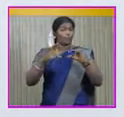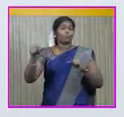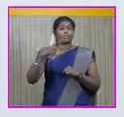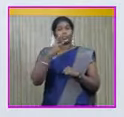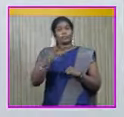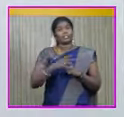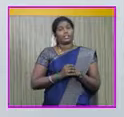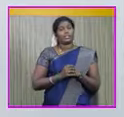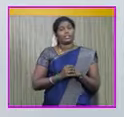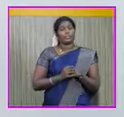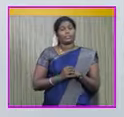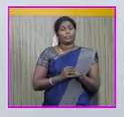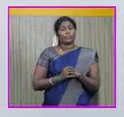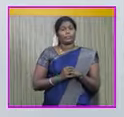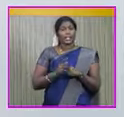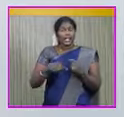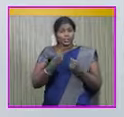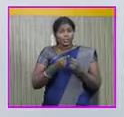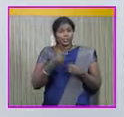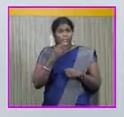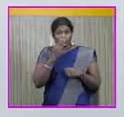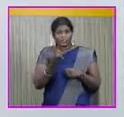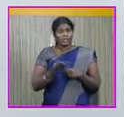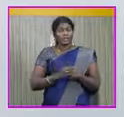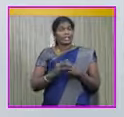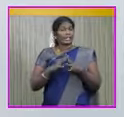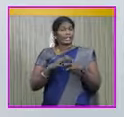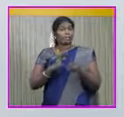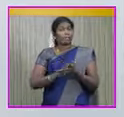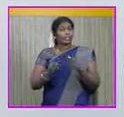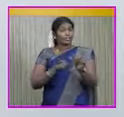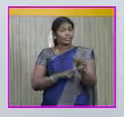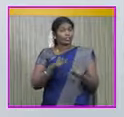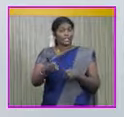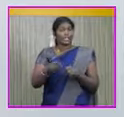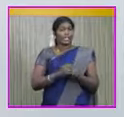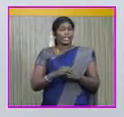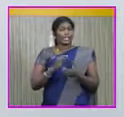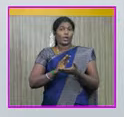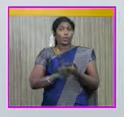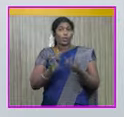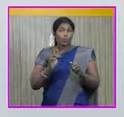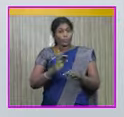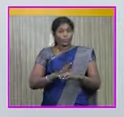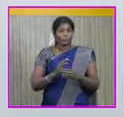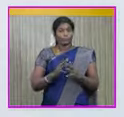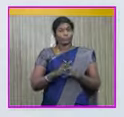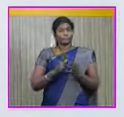நம்ம சொல்கிறதுக்கு ஈஸியாக WHY அப்படின்ற முக்கோணத்தை ஒய் முக்கோணம் அப்படின்னு எடுத்துக்கலாம்.